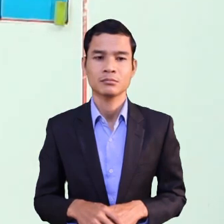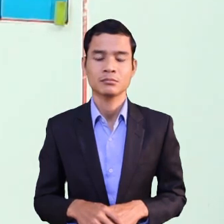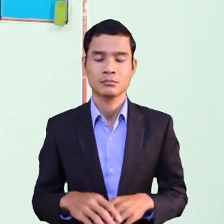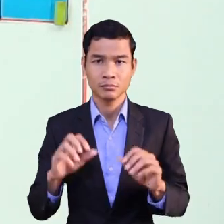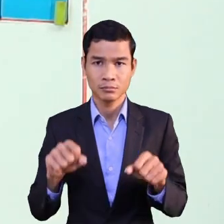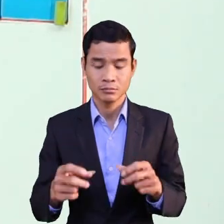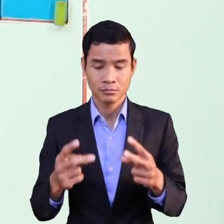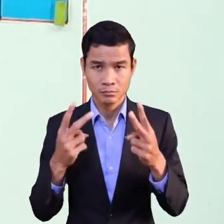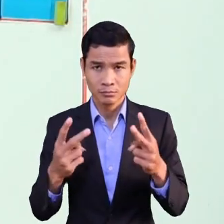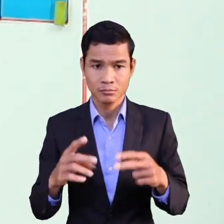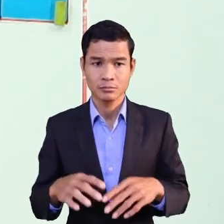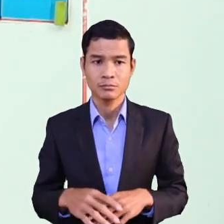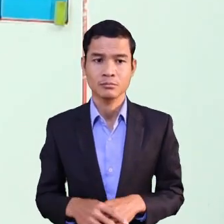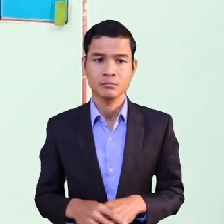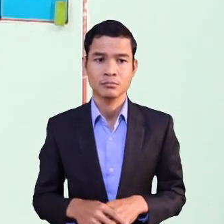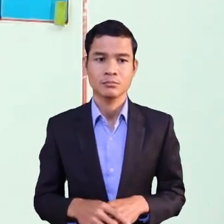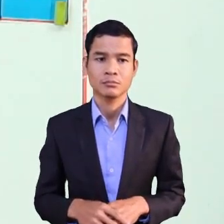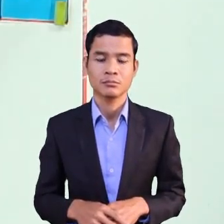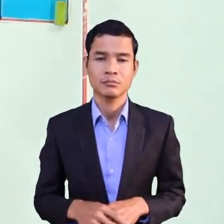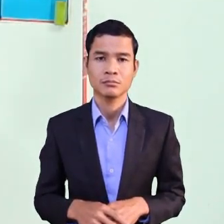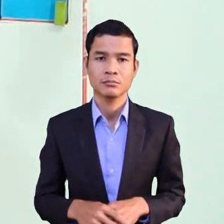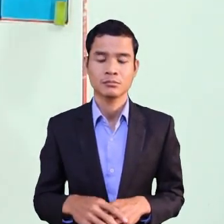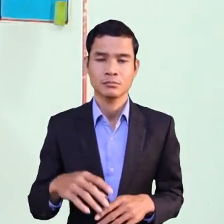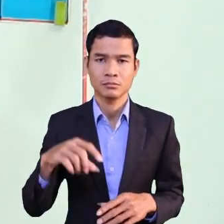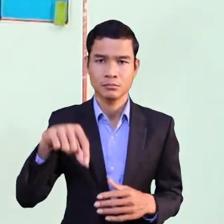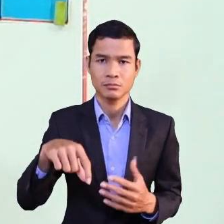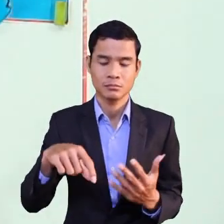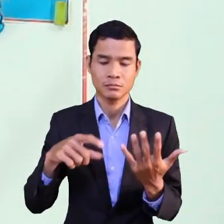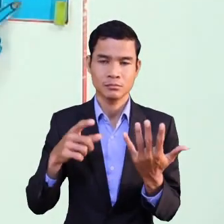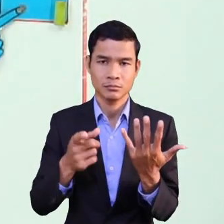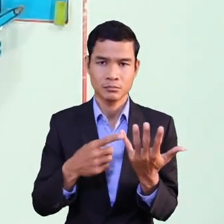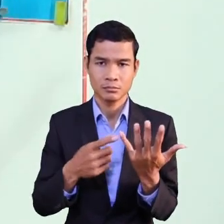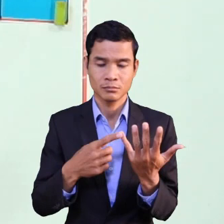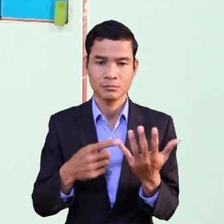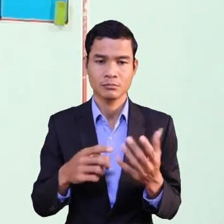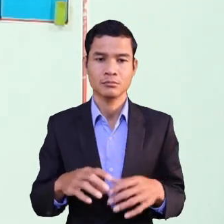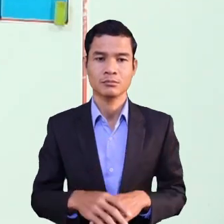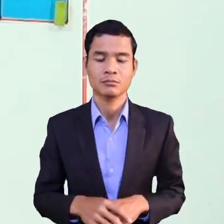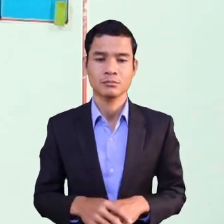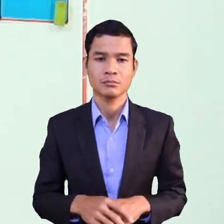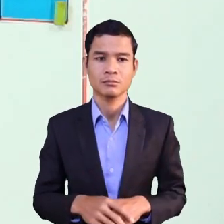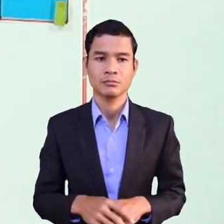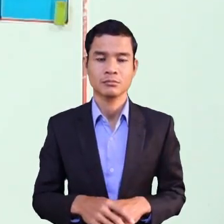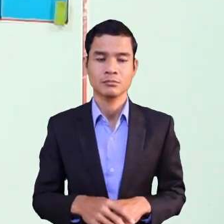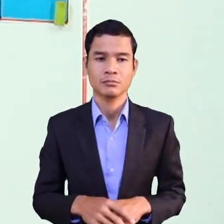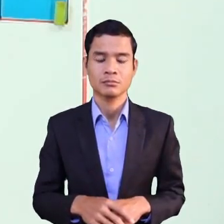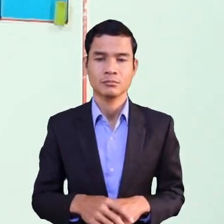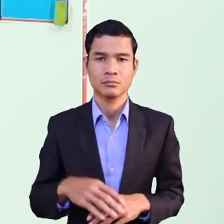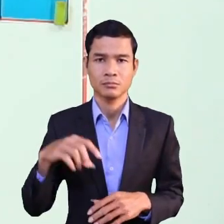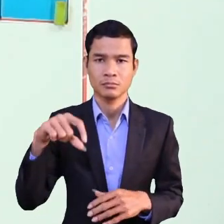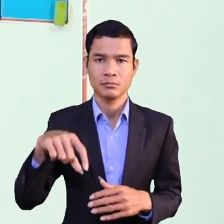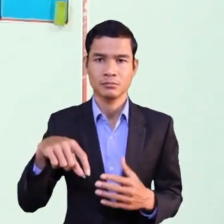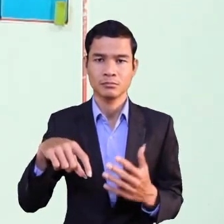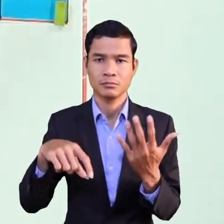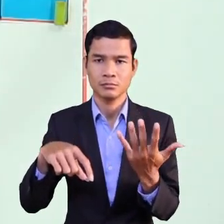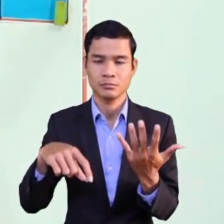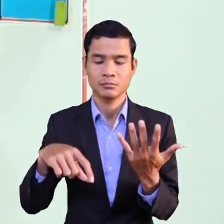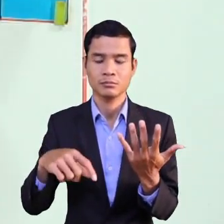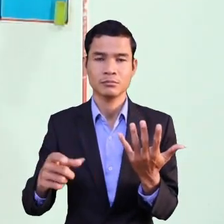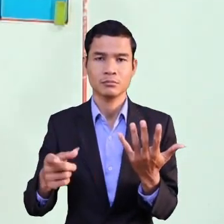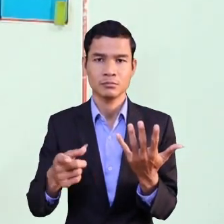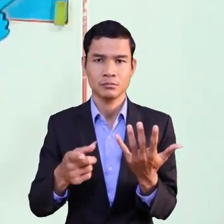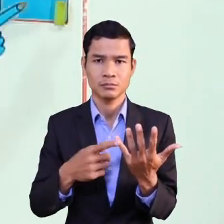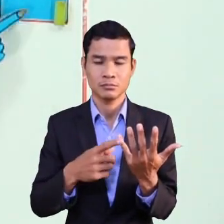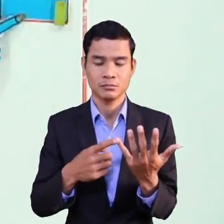ចាផ្ទៀងផ្ទាត់ជាមួយអ្នកគ្រូកអេកចាក